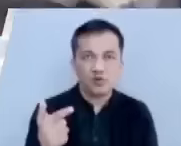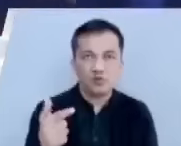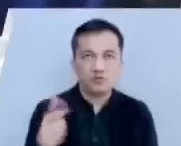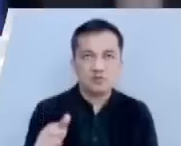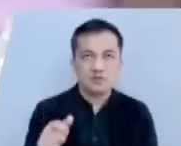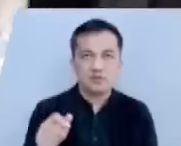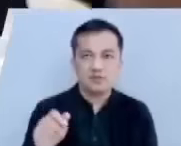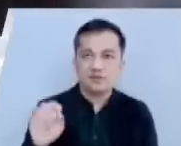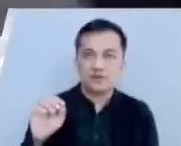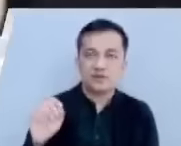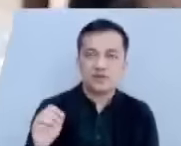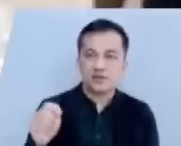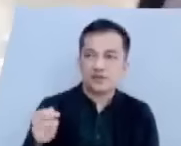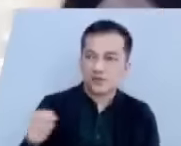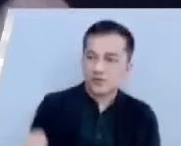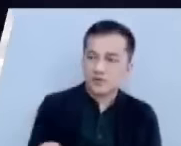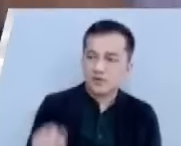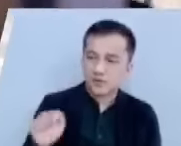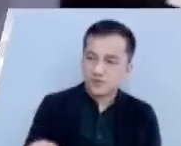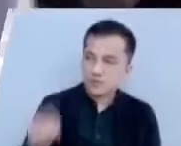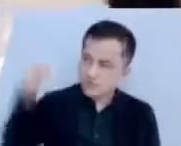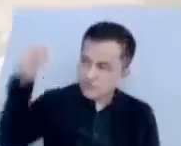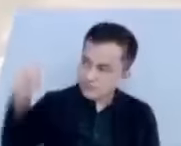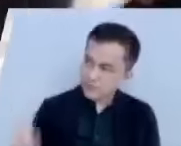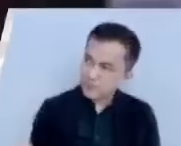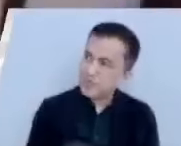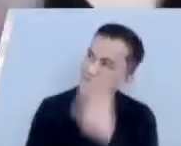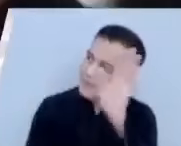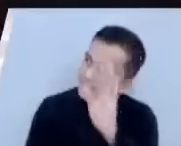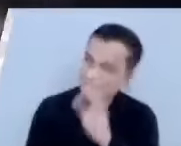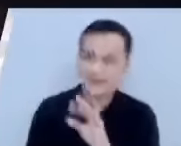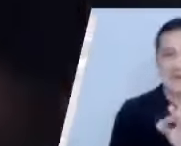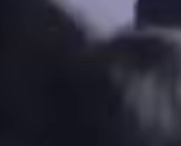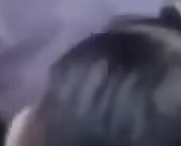ng sasakyan para mag-hi sa fans.